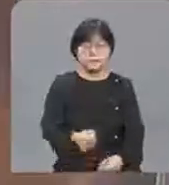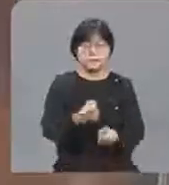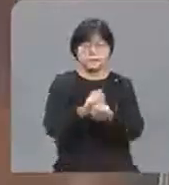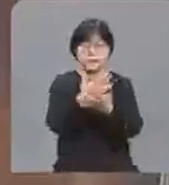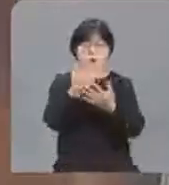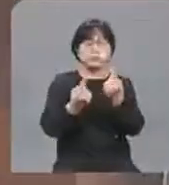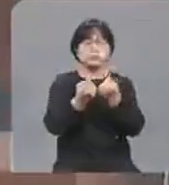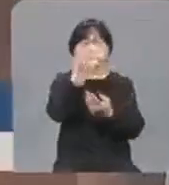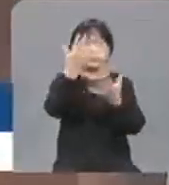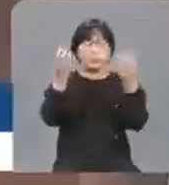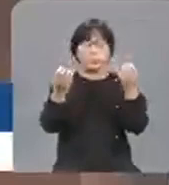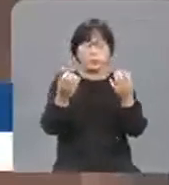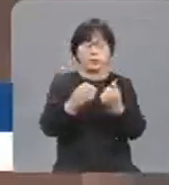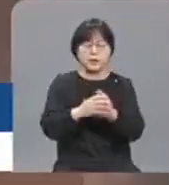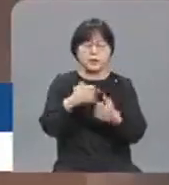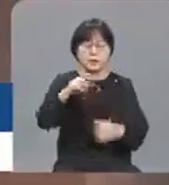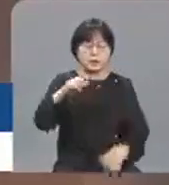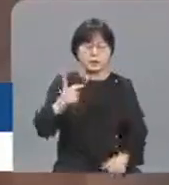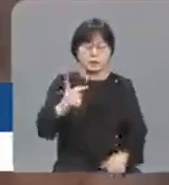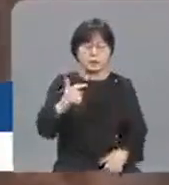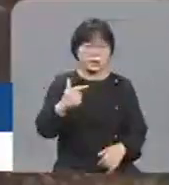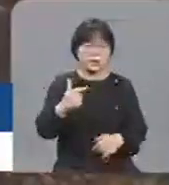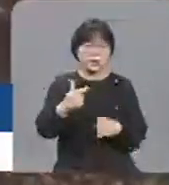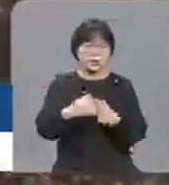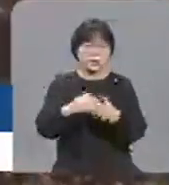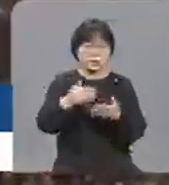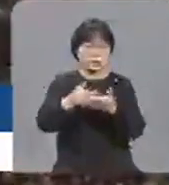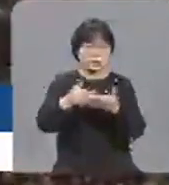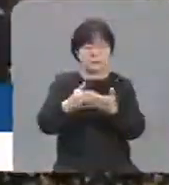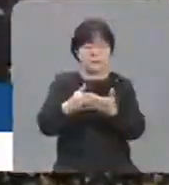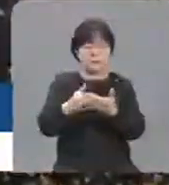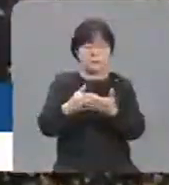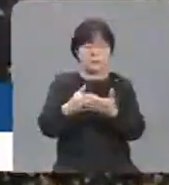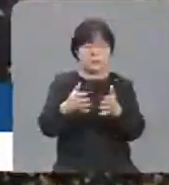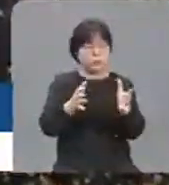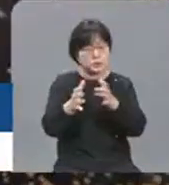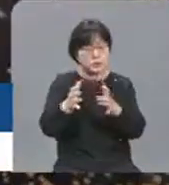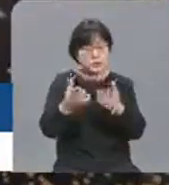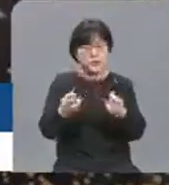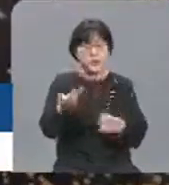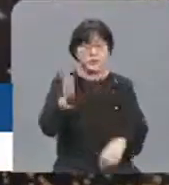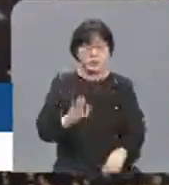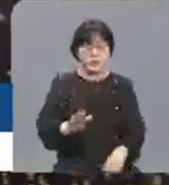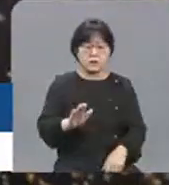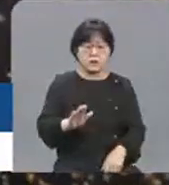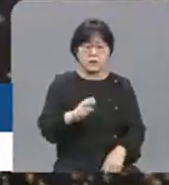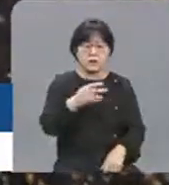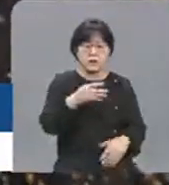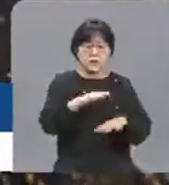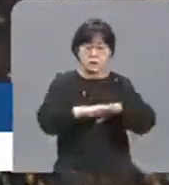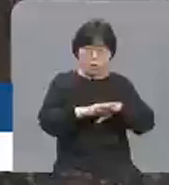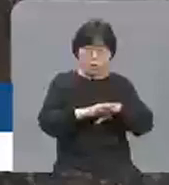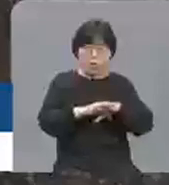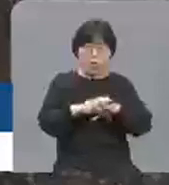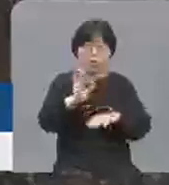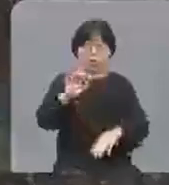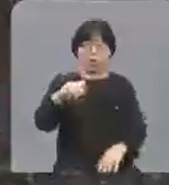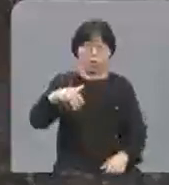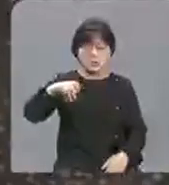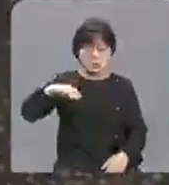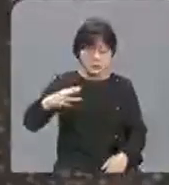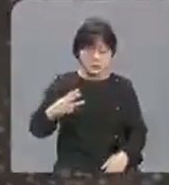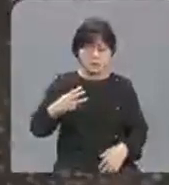불꽃놀이를 연상시키는 나전 건치 얼핏 보면 도자기처럼 보이지만 배와 칠로 형태를 잡고